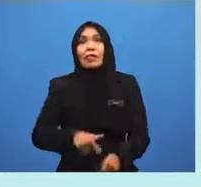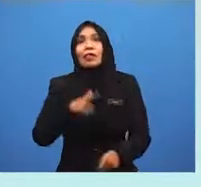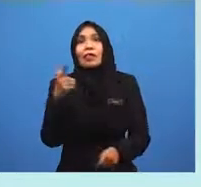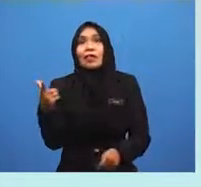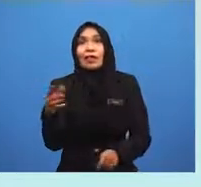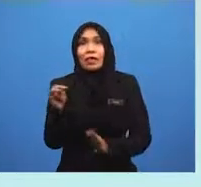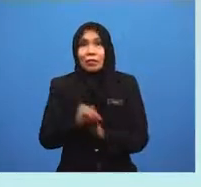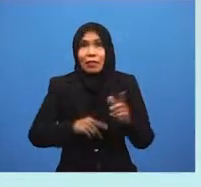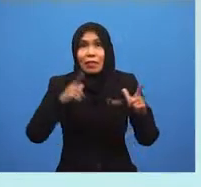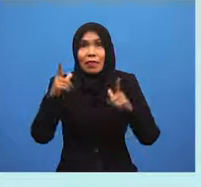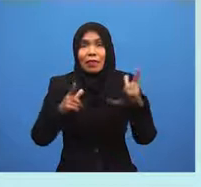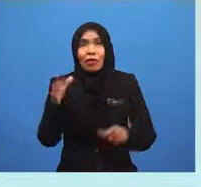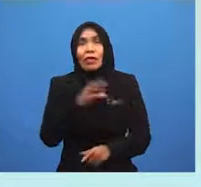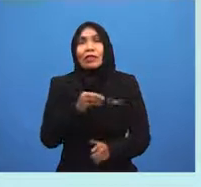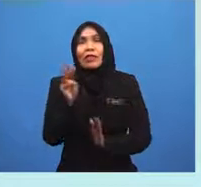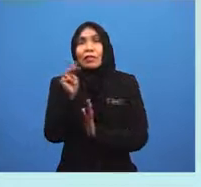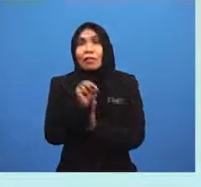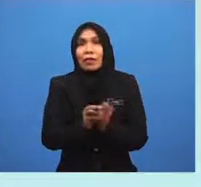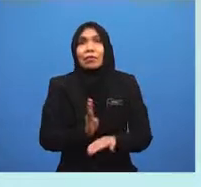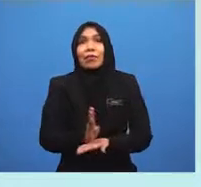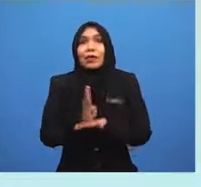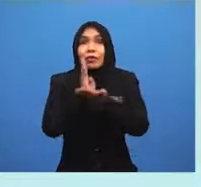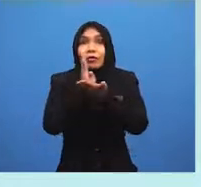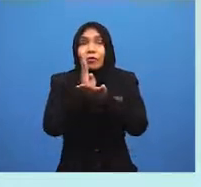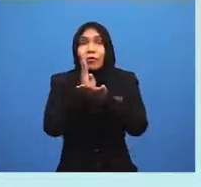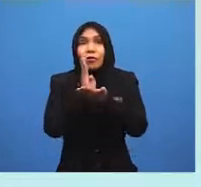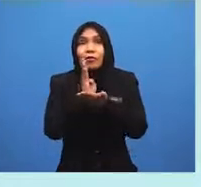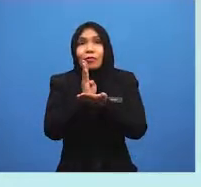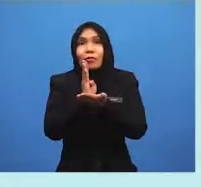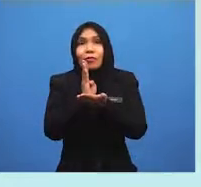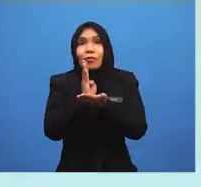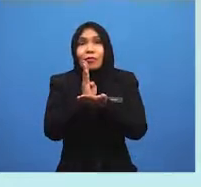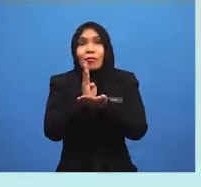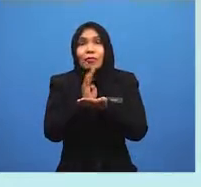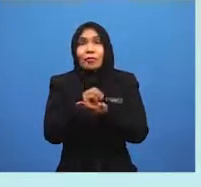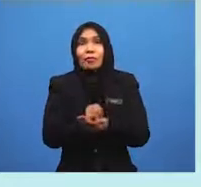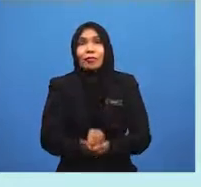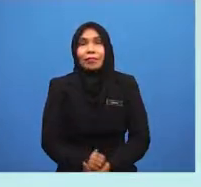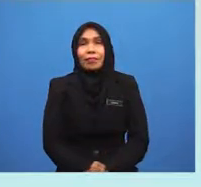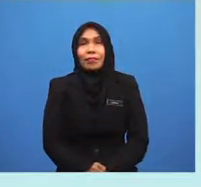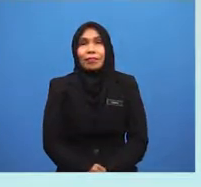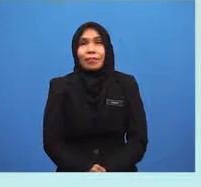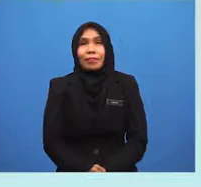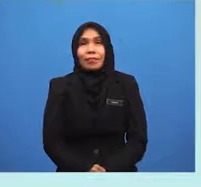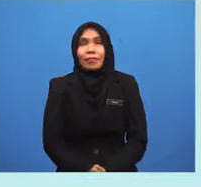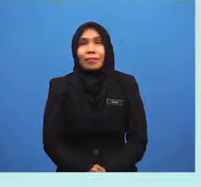dan membantu pasangan istimewa yang mendapat cahaya mata ini?